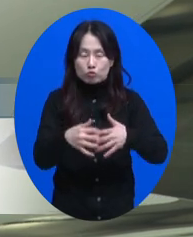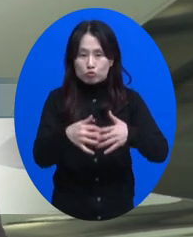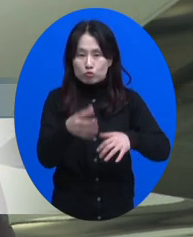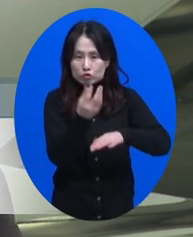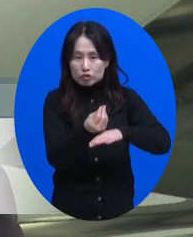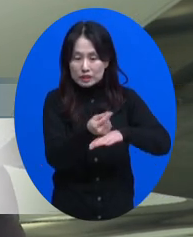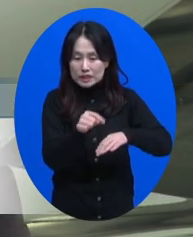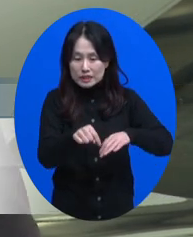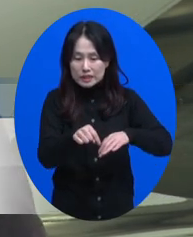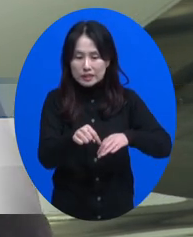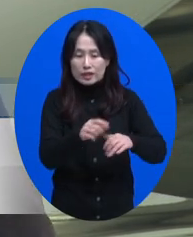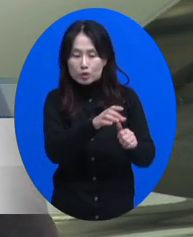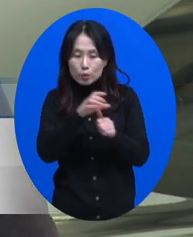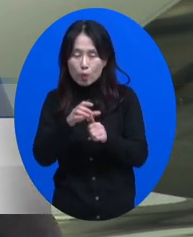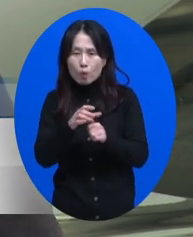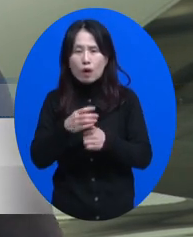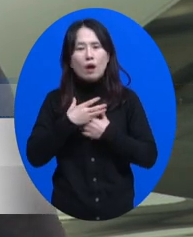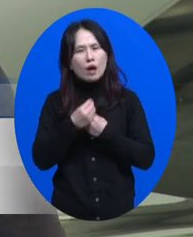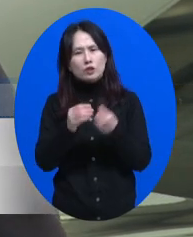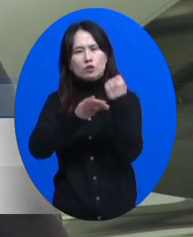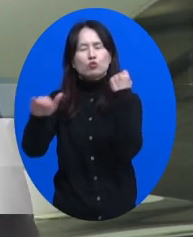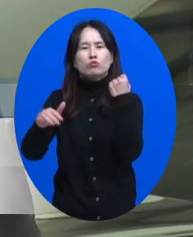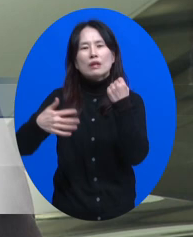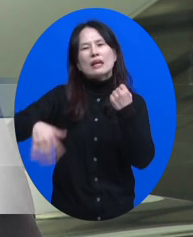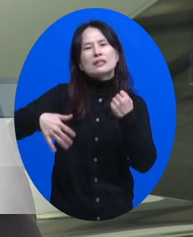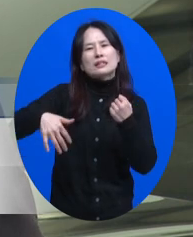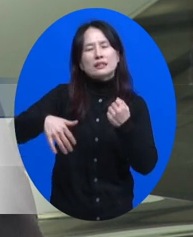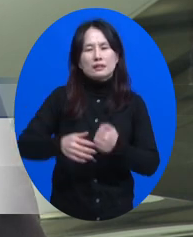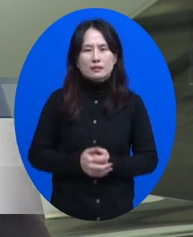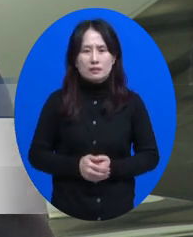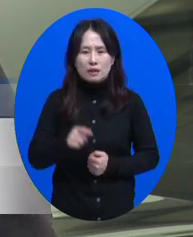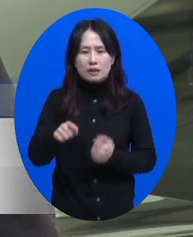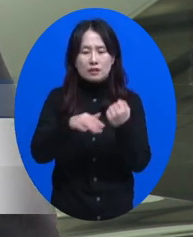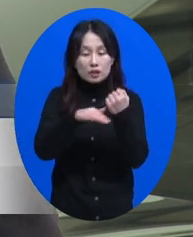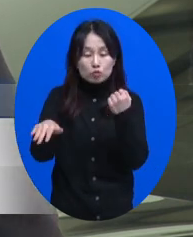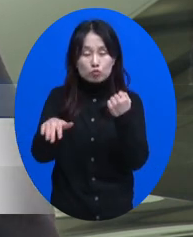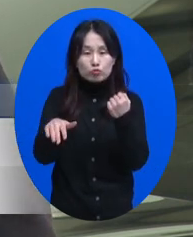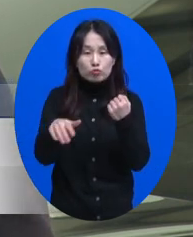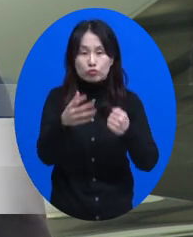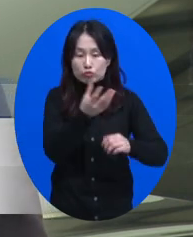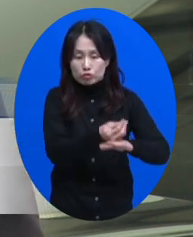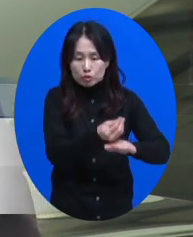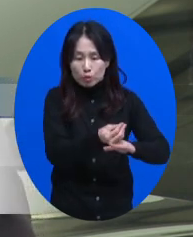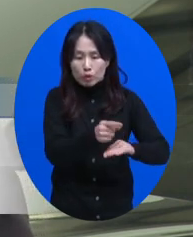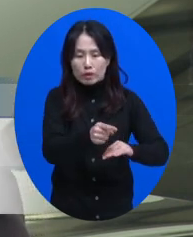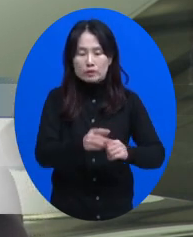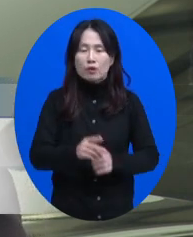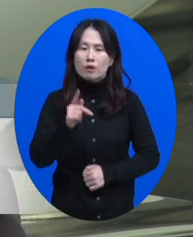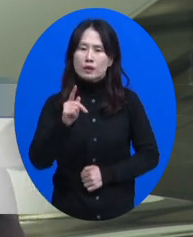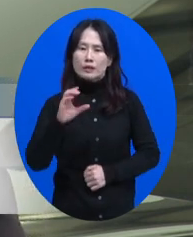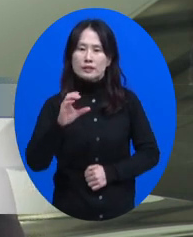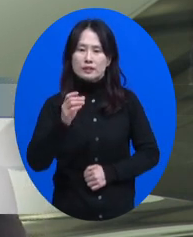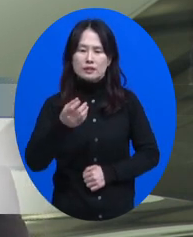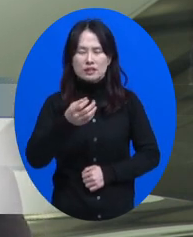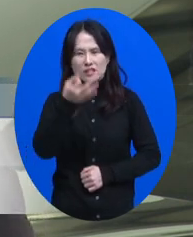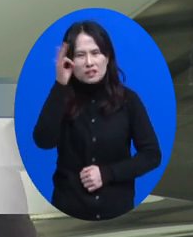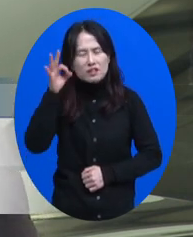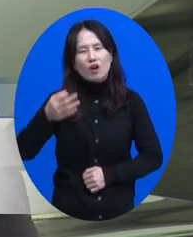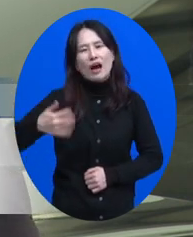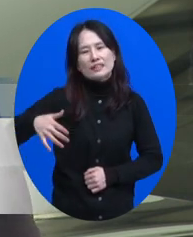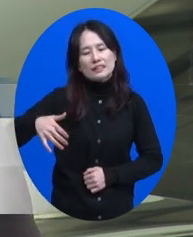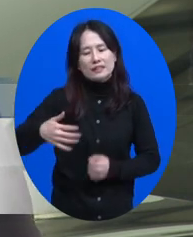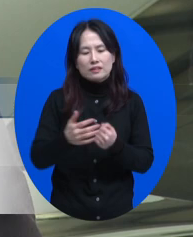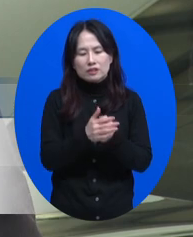적용할 수 있는 안전 기준은 없는 상황입니다이 기준을 적용해서 당사가 PLC 인증을 받지 못해서